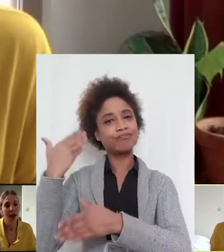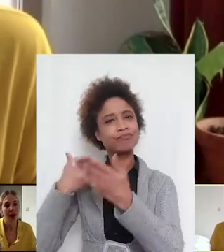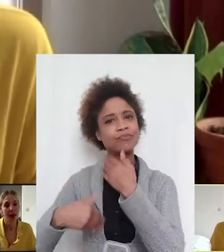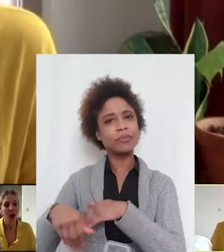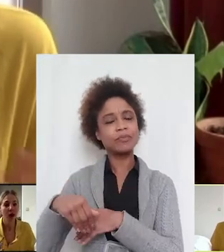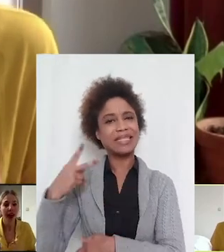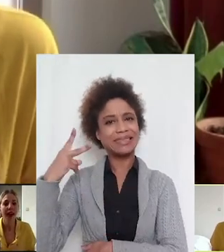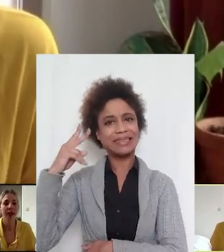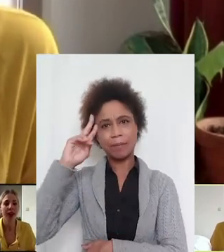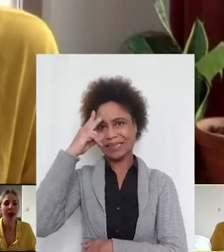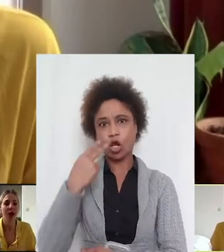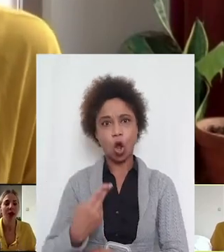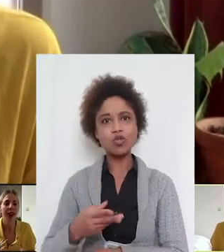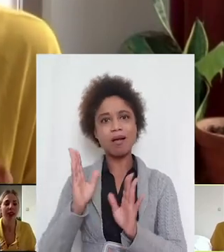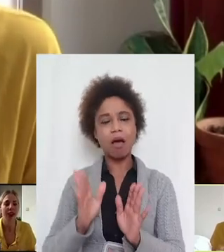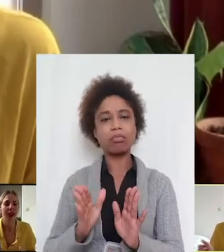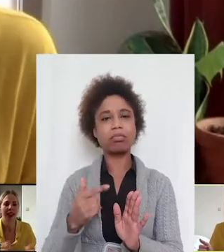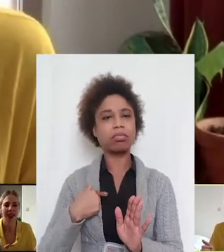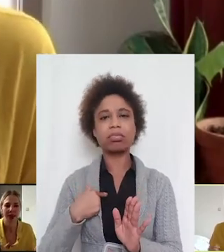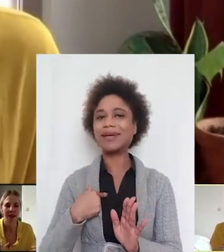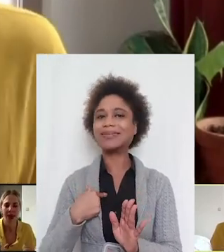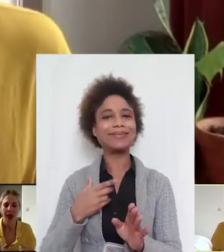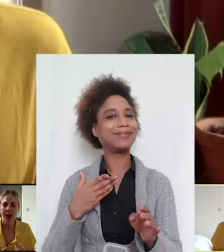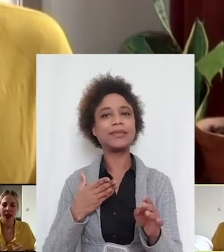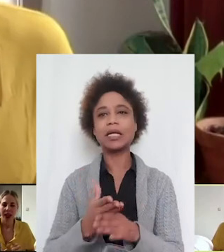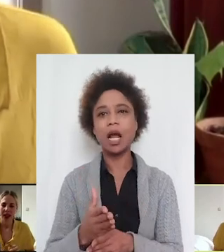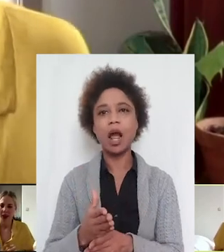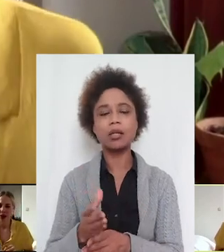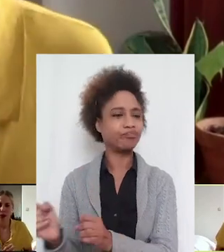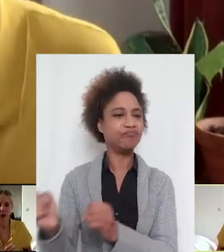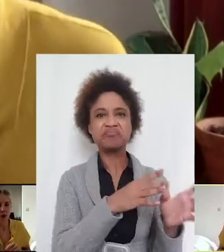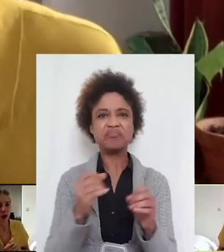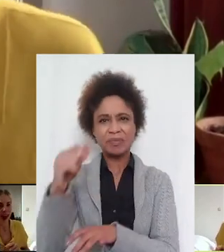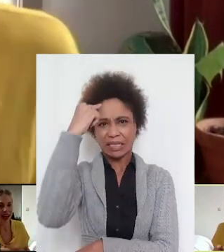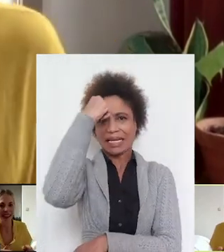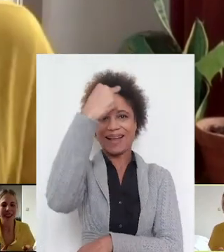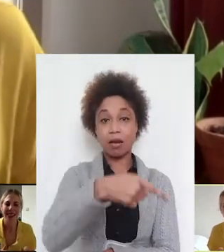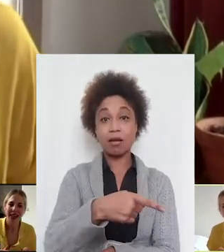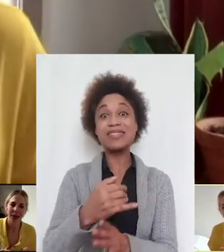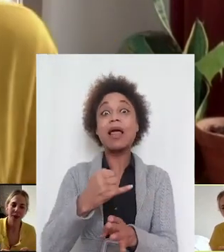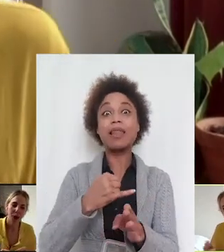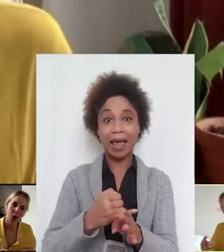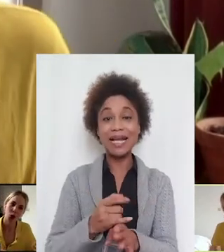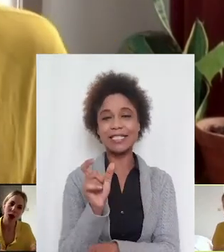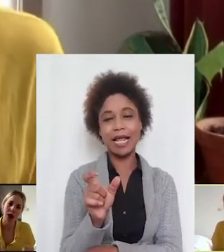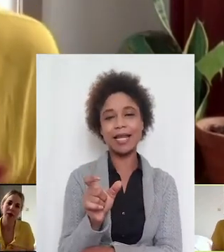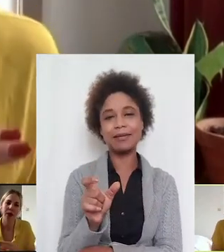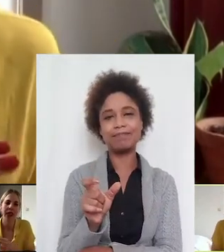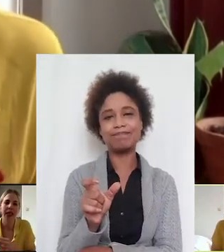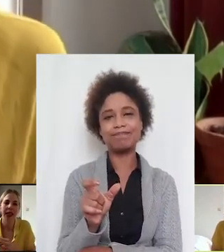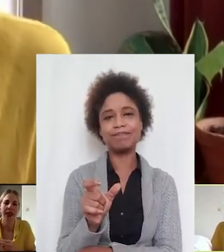en onterecht vaak wordt weggezet als het gekkie. En voor de laatste scène vertrokken